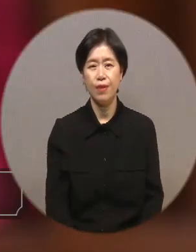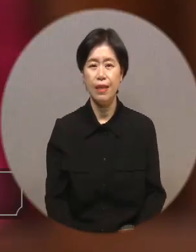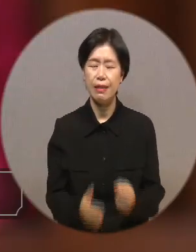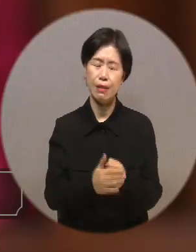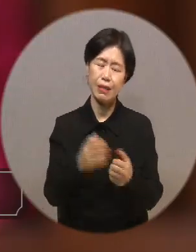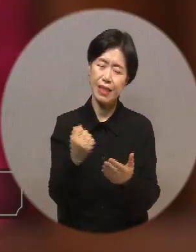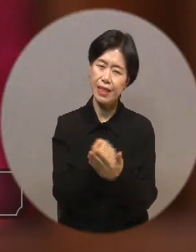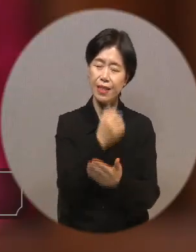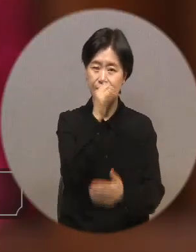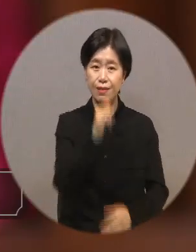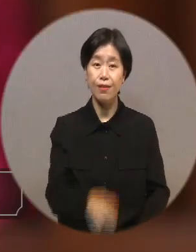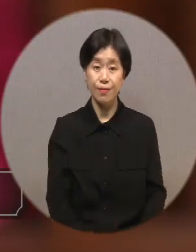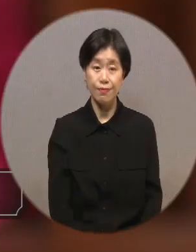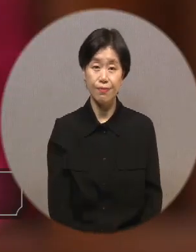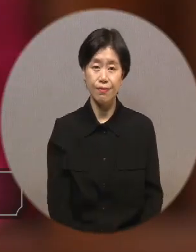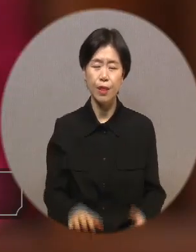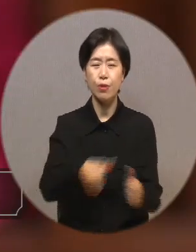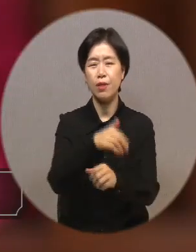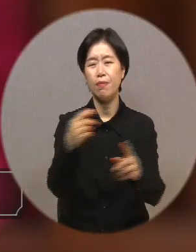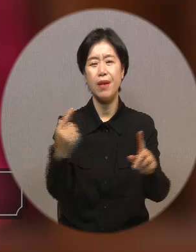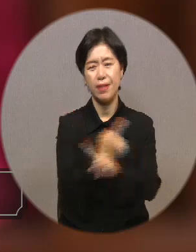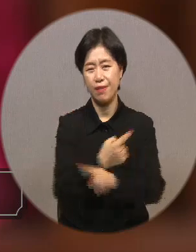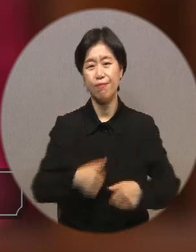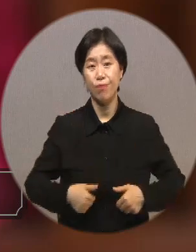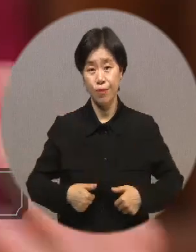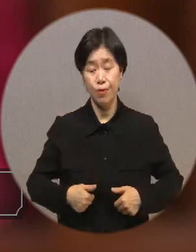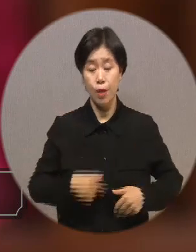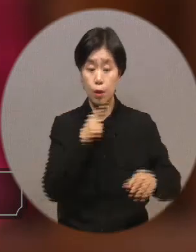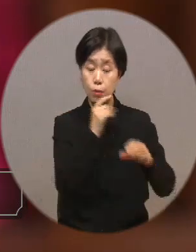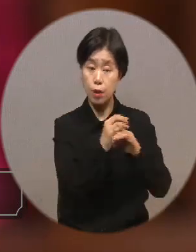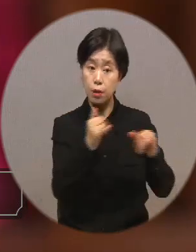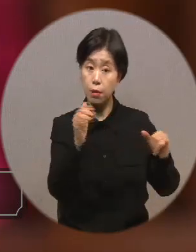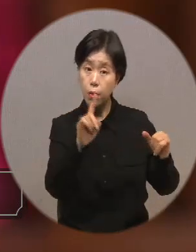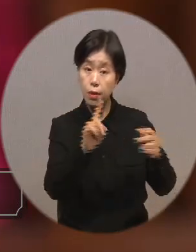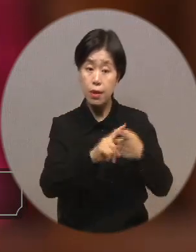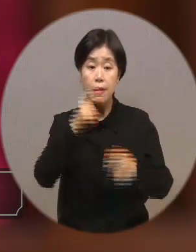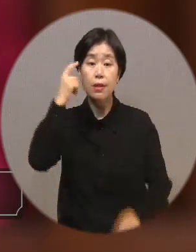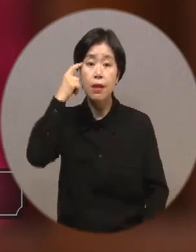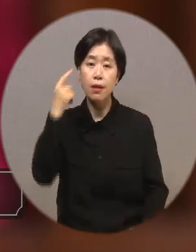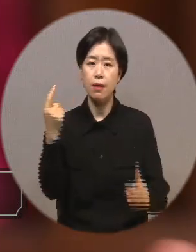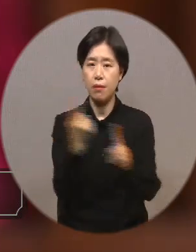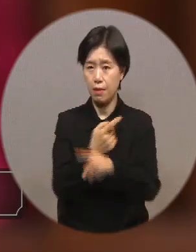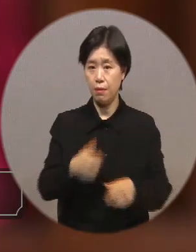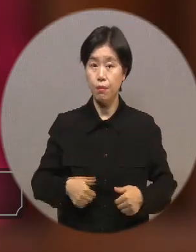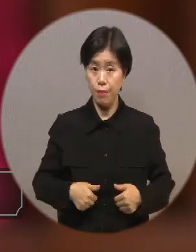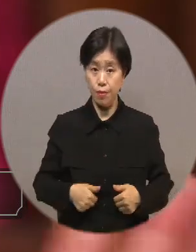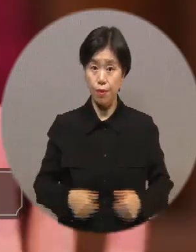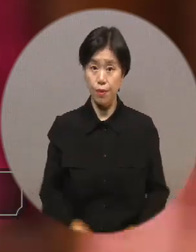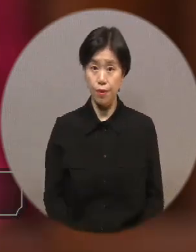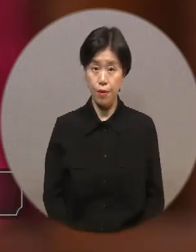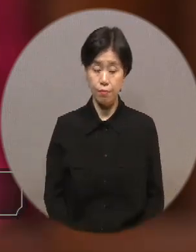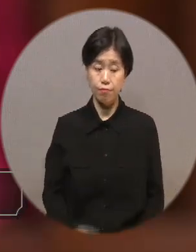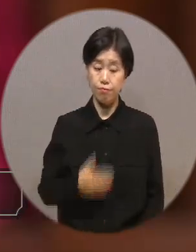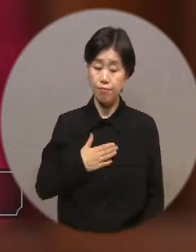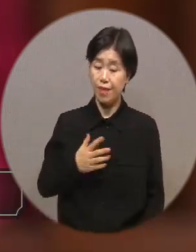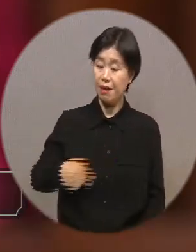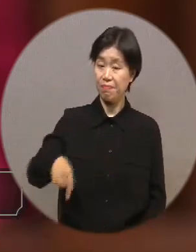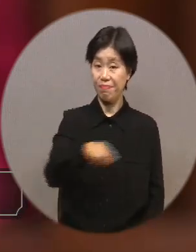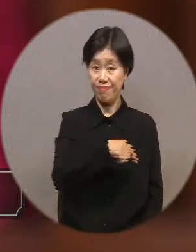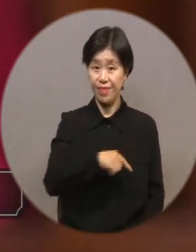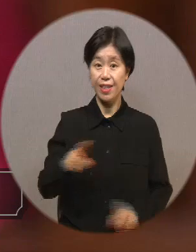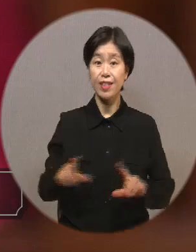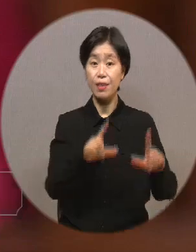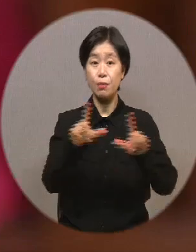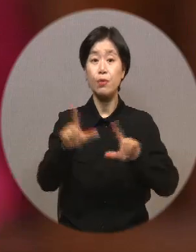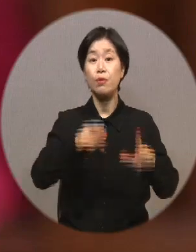좀 변했으면 하는 마음으로 지금까지 이렇게 활동해 오고 있고, 저와 아이들이 사는 모습을 계속 이렇게 보여드리려고 하는